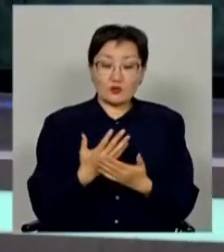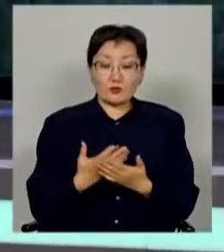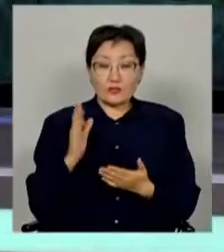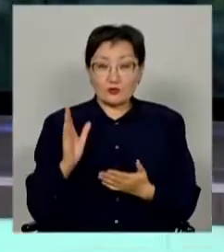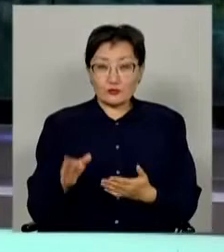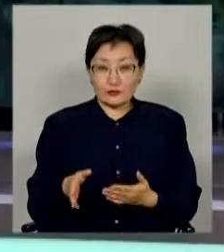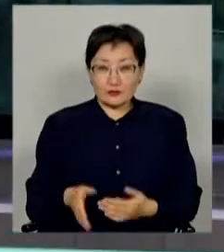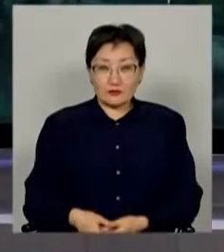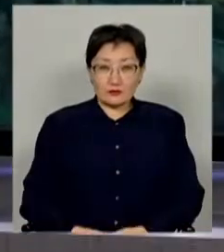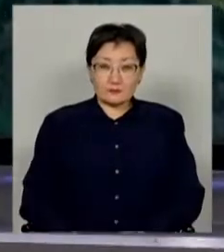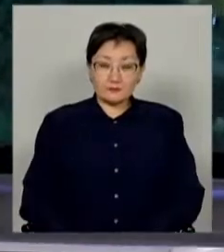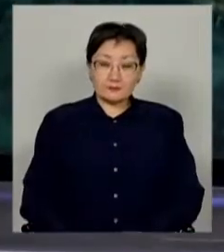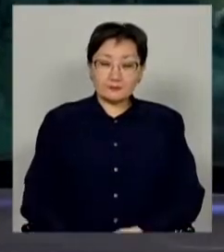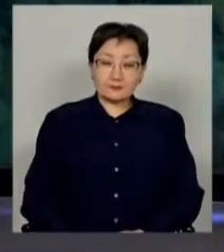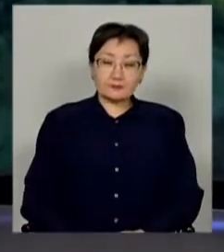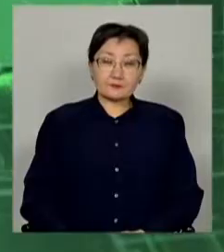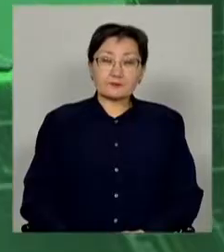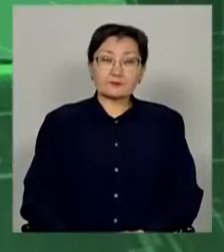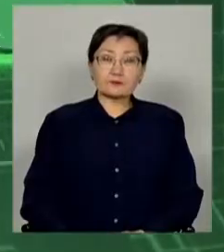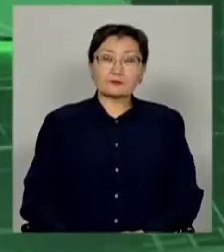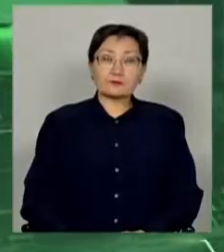Бүгінгі шығарылымнан көретіндеріңіз.